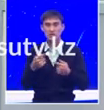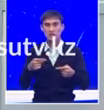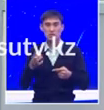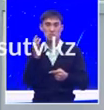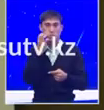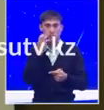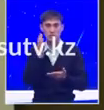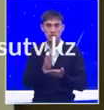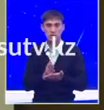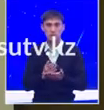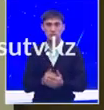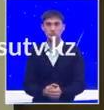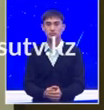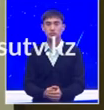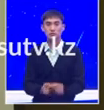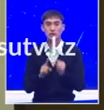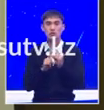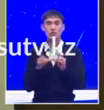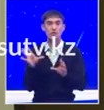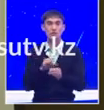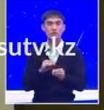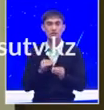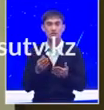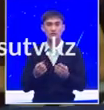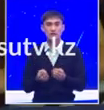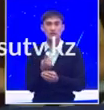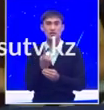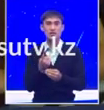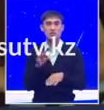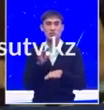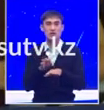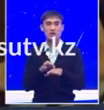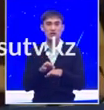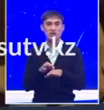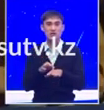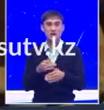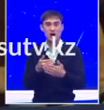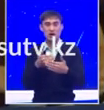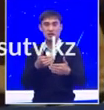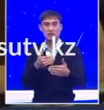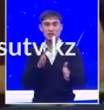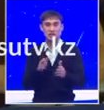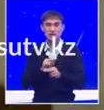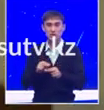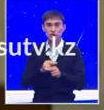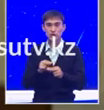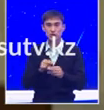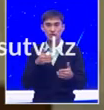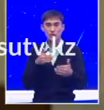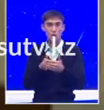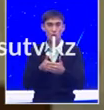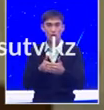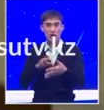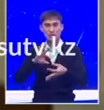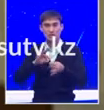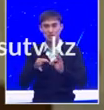беременные. Словом, весь спектр выявления заболевания, болезни на ранней стадии и ее лечение, не доводя до осложнений в